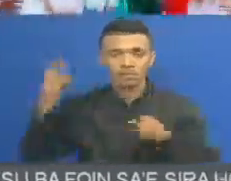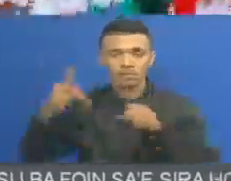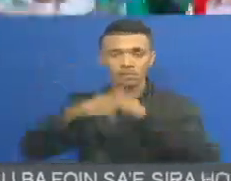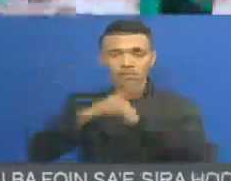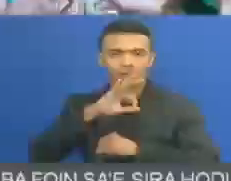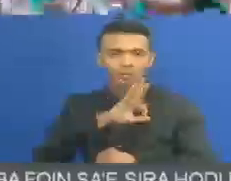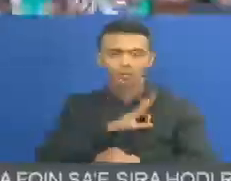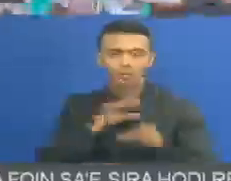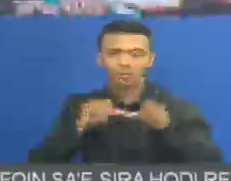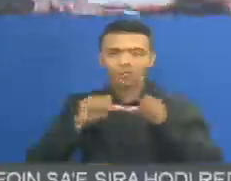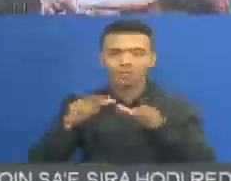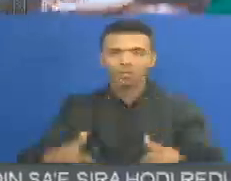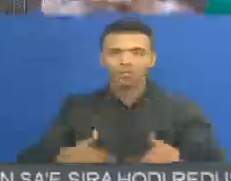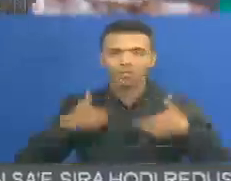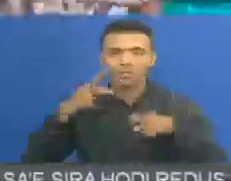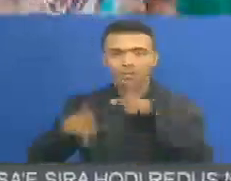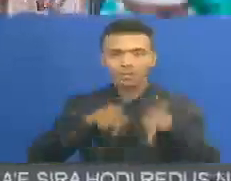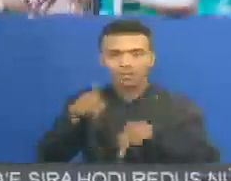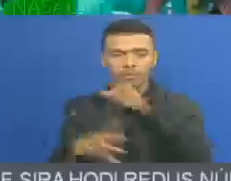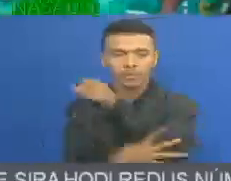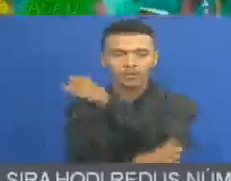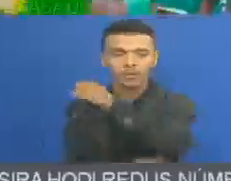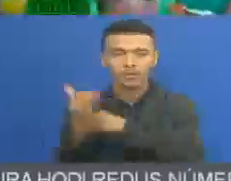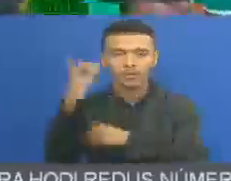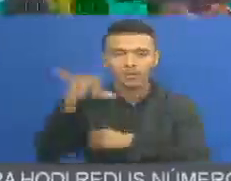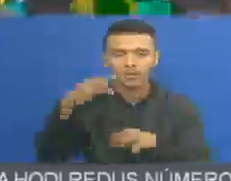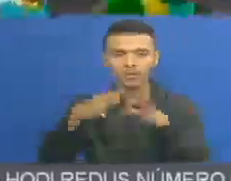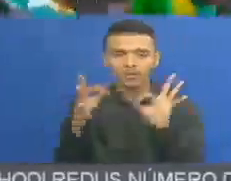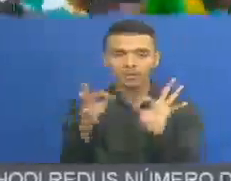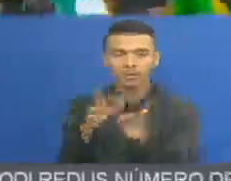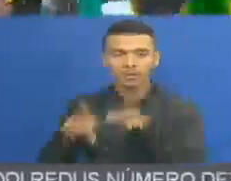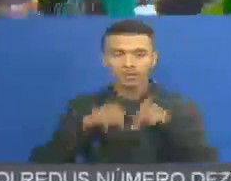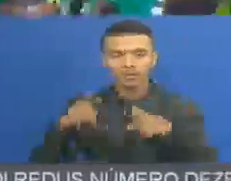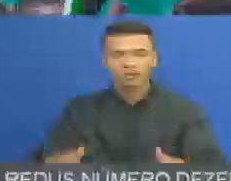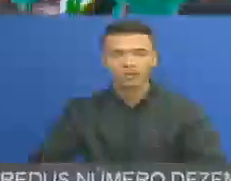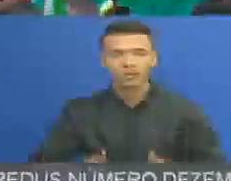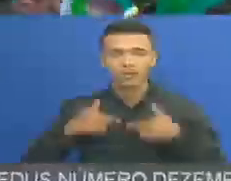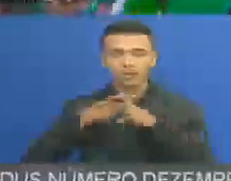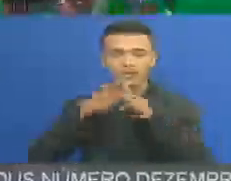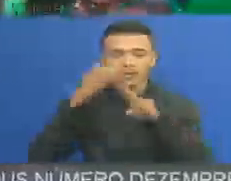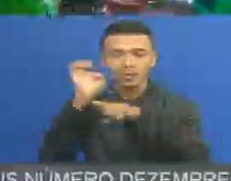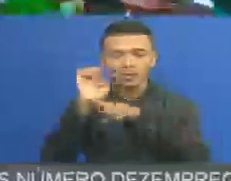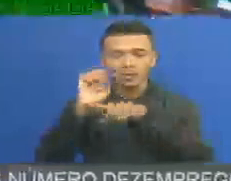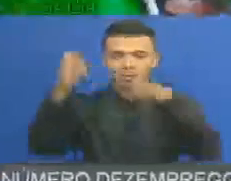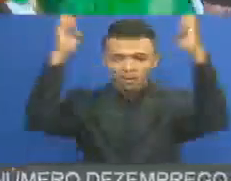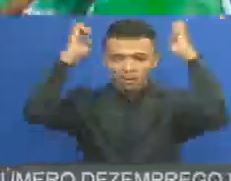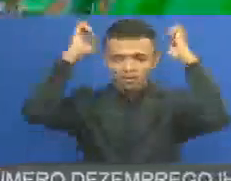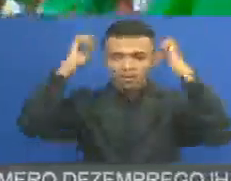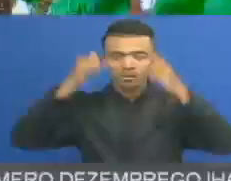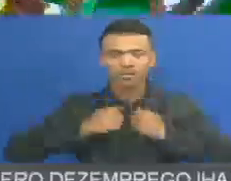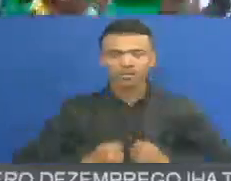kontinua luta bania emak bitlaik sira hodi bele hadia pobu nyamoris lihusi setor ekonomia edukasaung